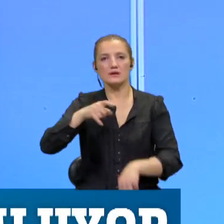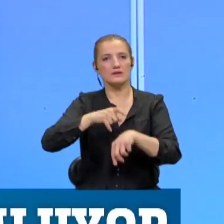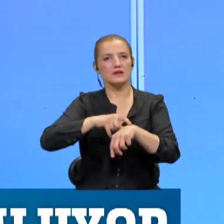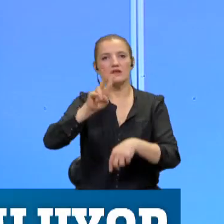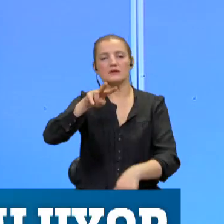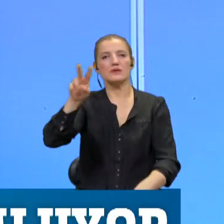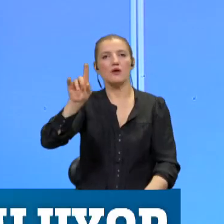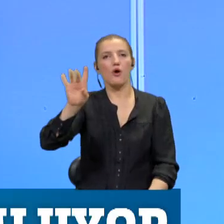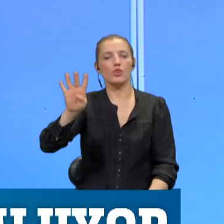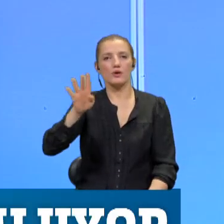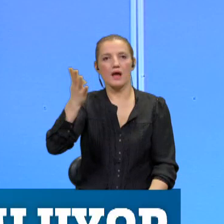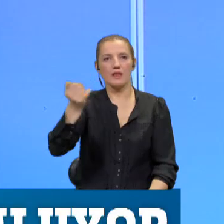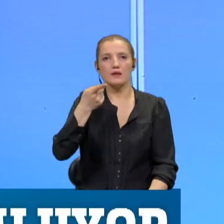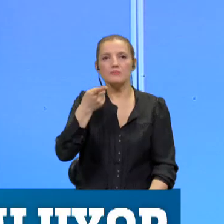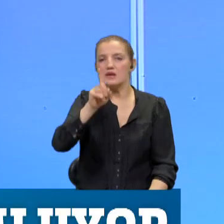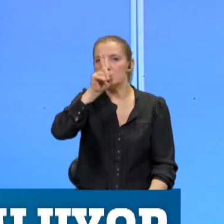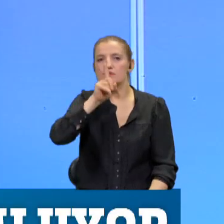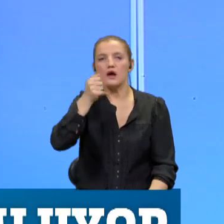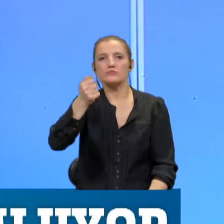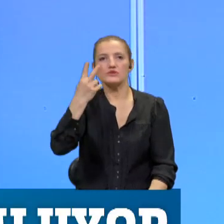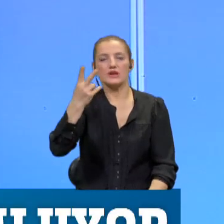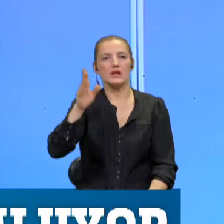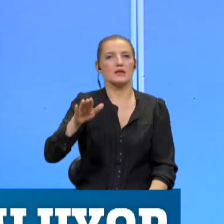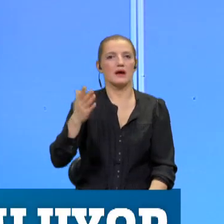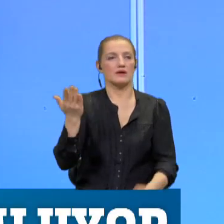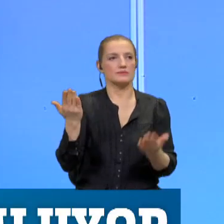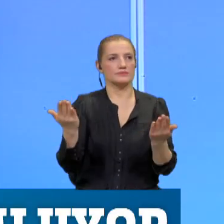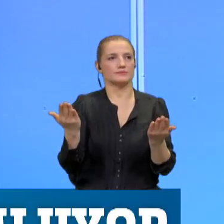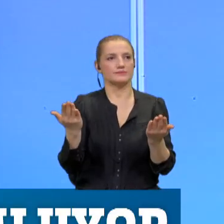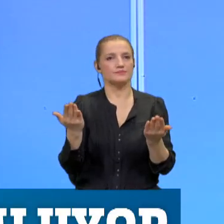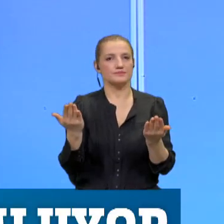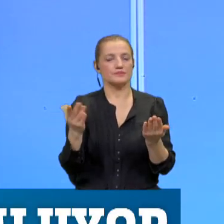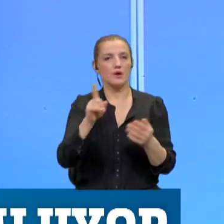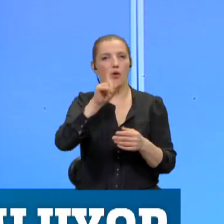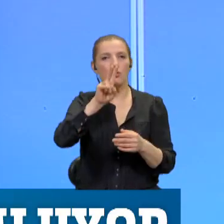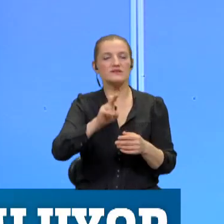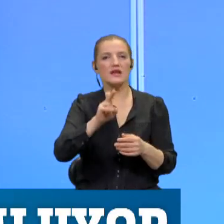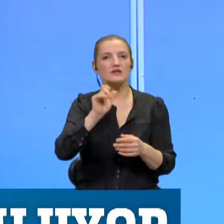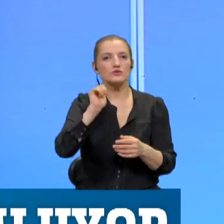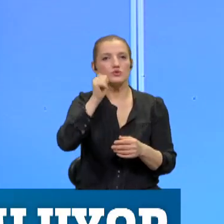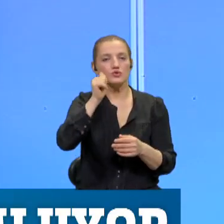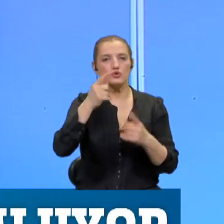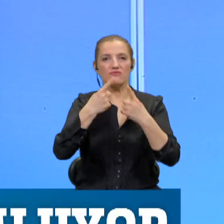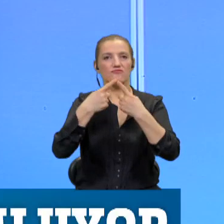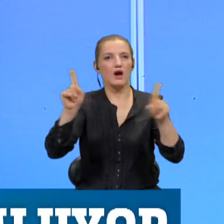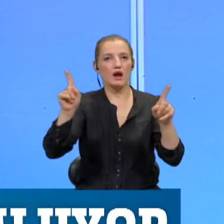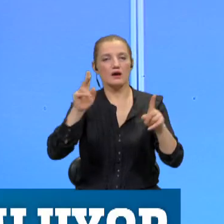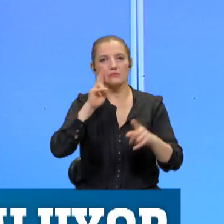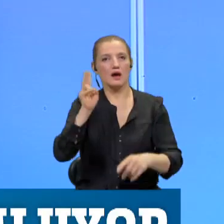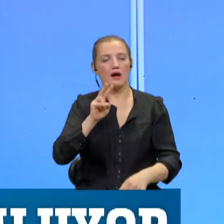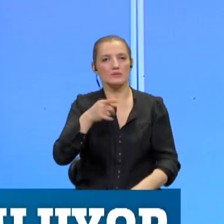14 dağılmış bin 162 lira tutmuş şuraya 18 günde gelen farklı baka